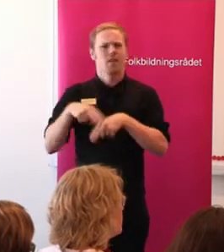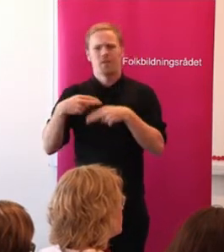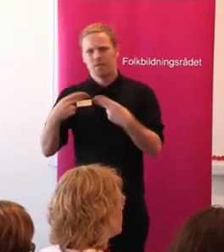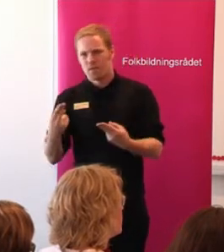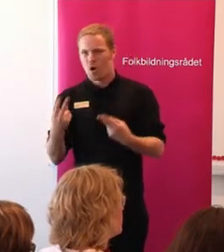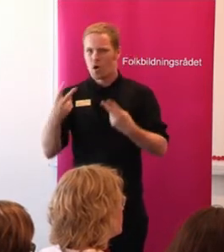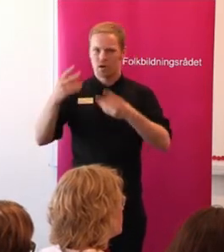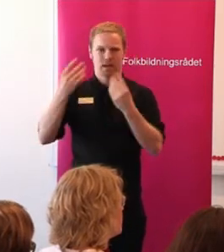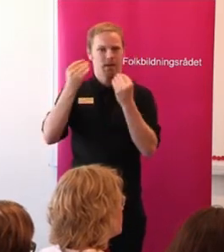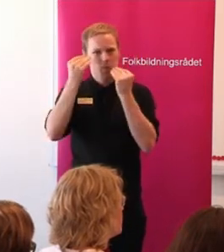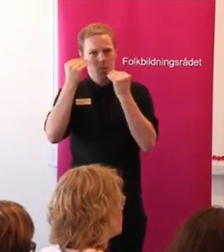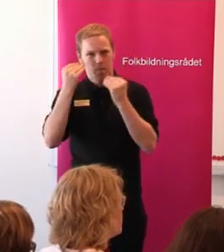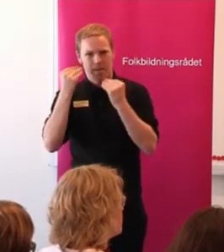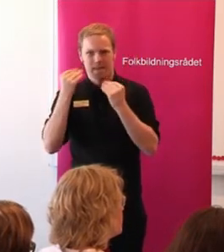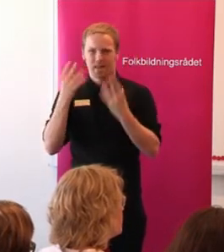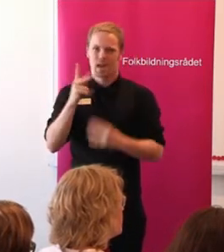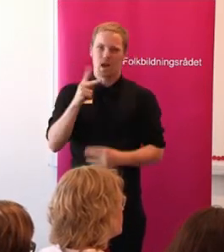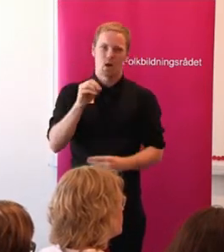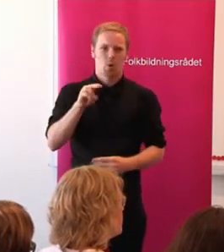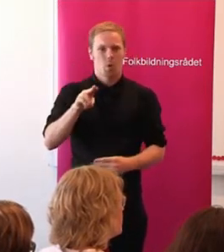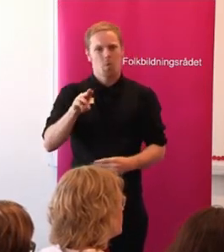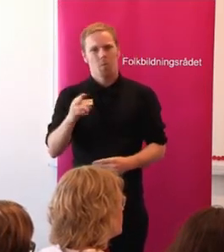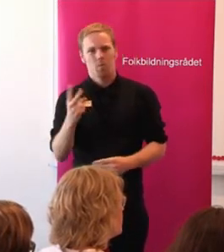var läsa in ämnen och så fanns det ett dubblat